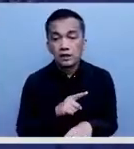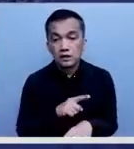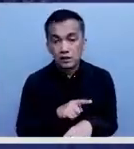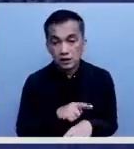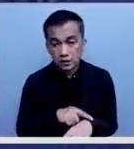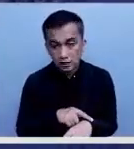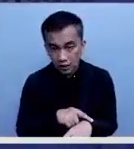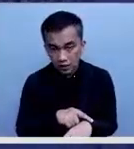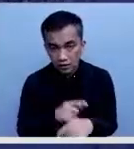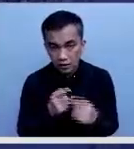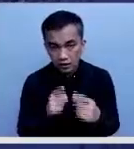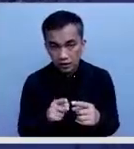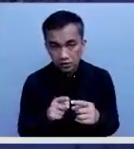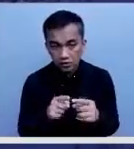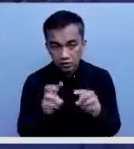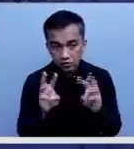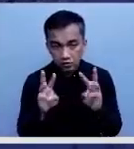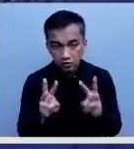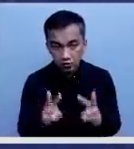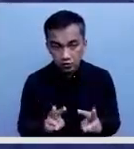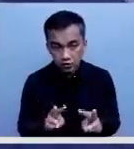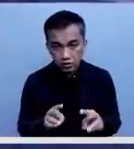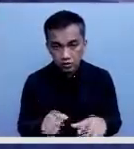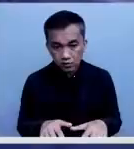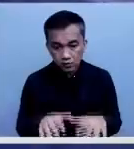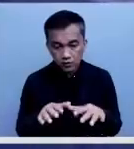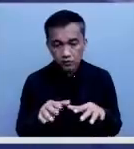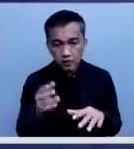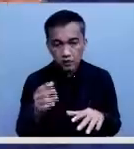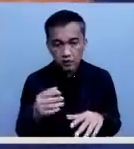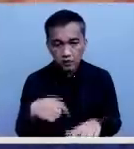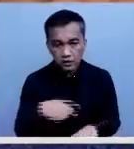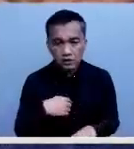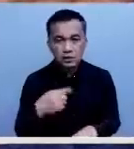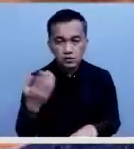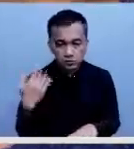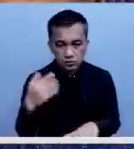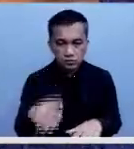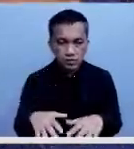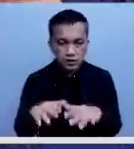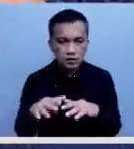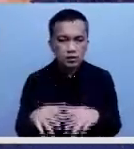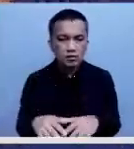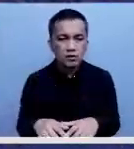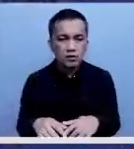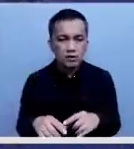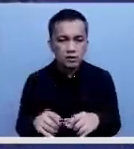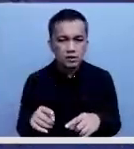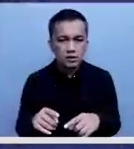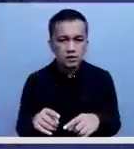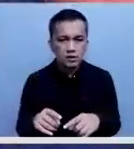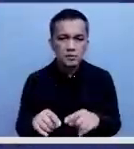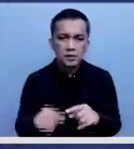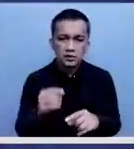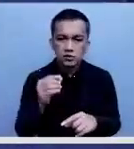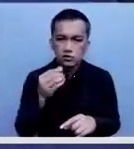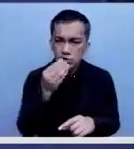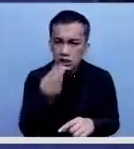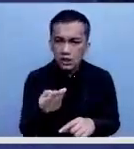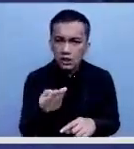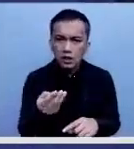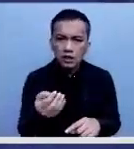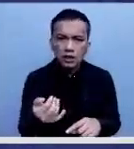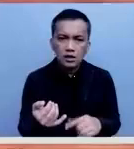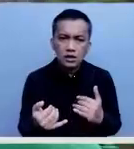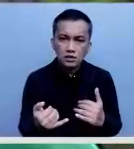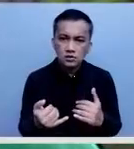panahon na ito na nababaha kami. Noon nababaha pa rin kami, pero hanggang lang sa salas namin. Ngayon hanggang